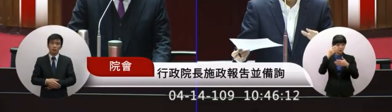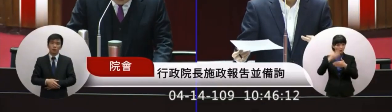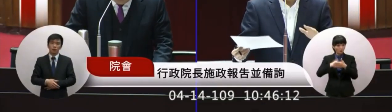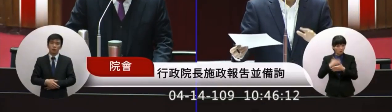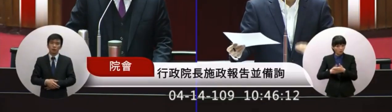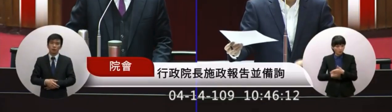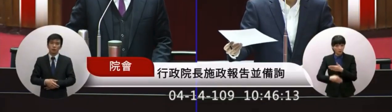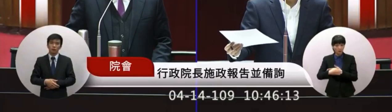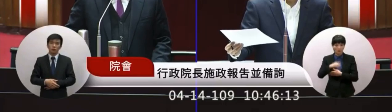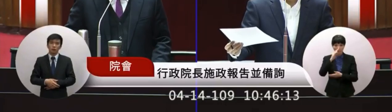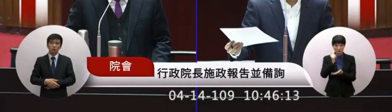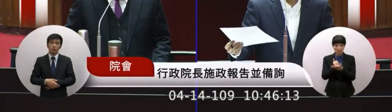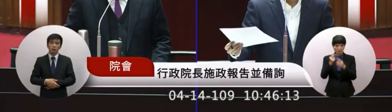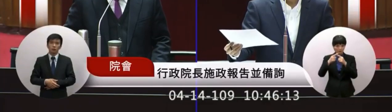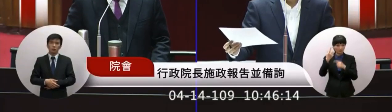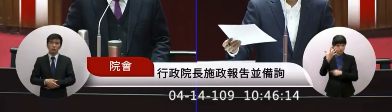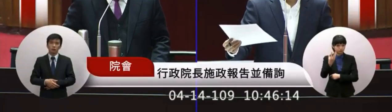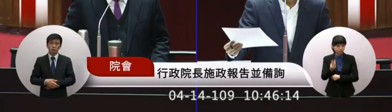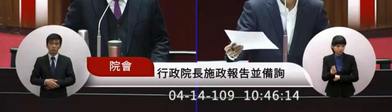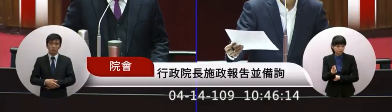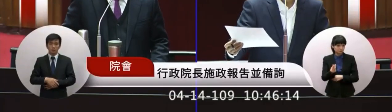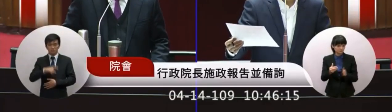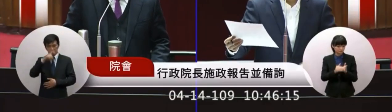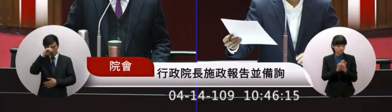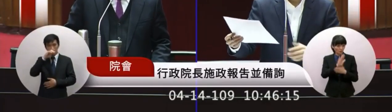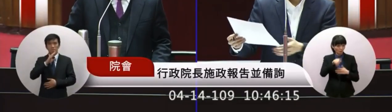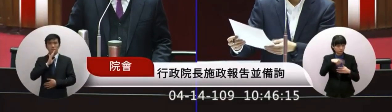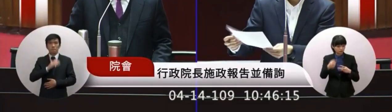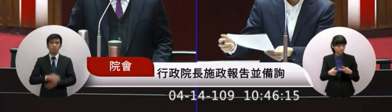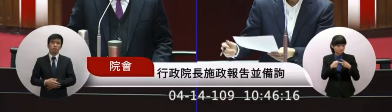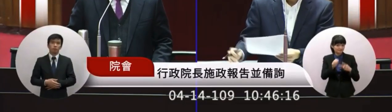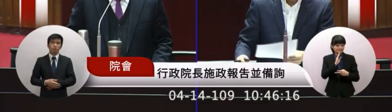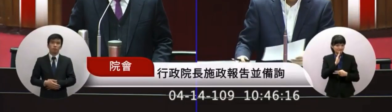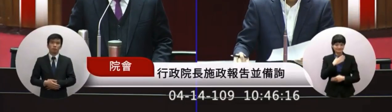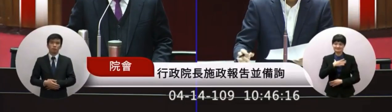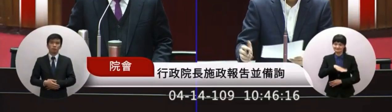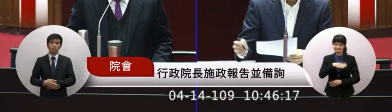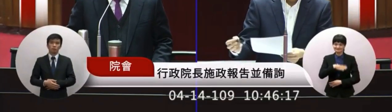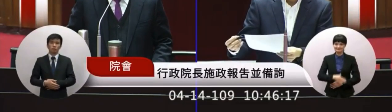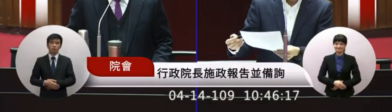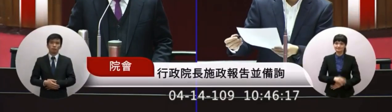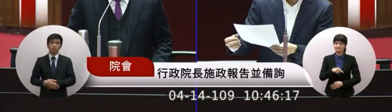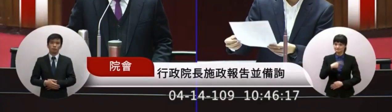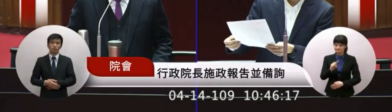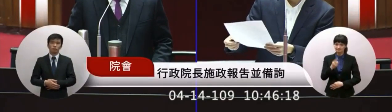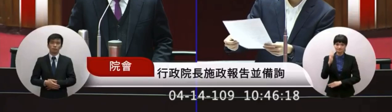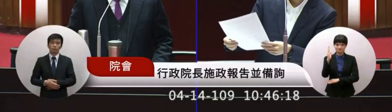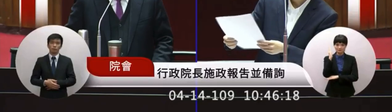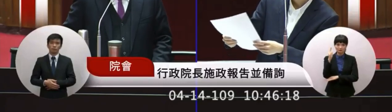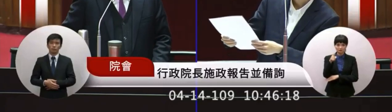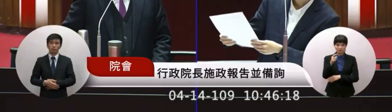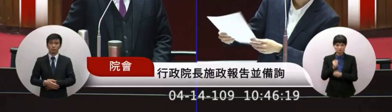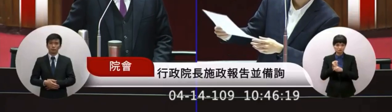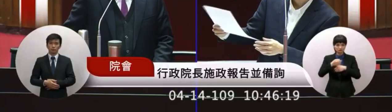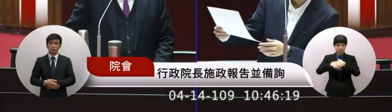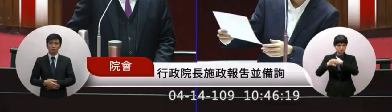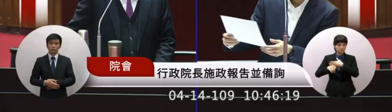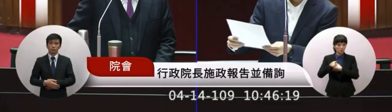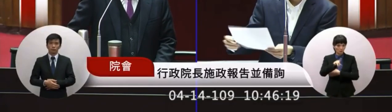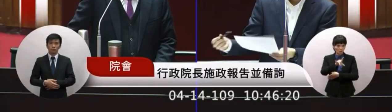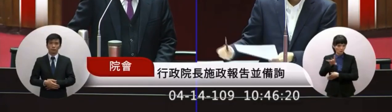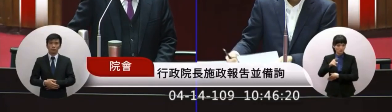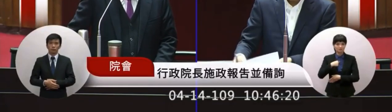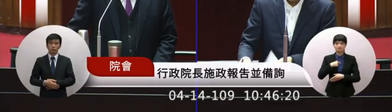始启动这些相关的， 一直在期待的。 好，我了解。来，接下来哈，来帮政府抓漏一下。来，请看我的